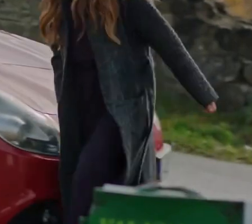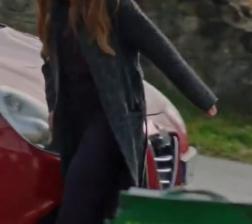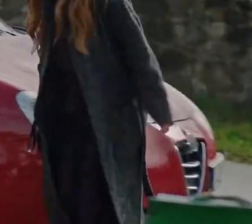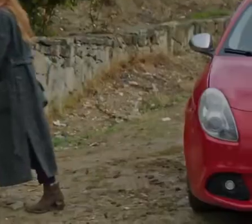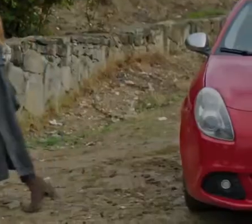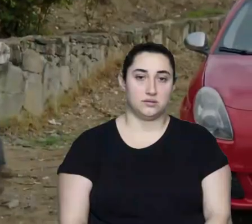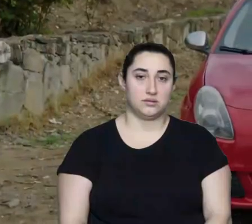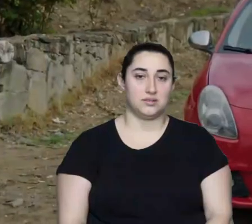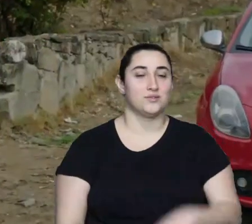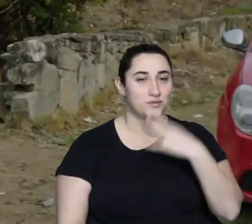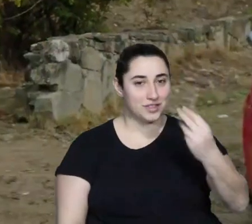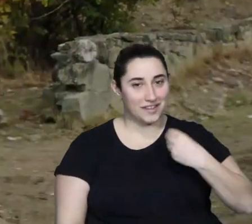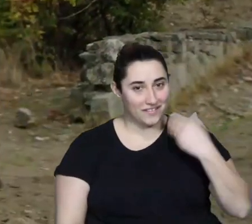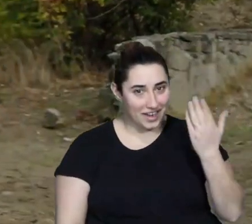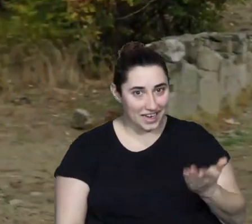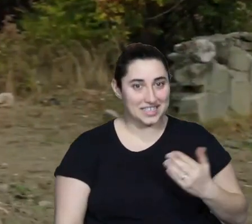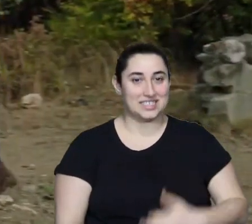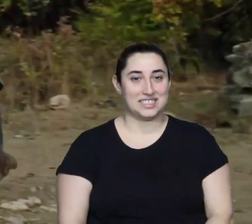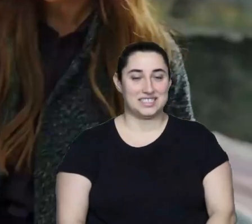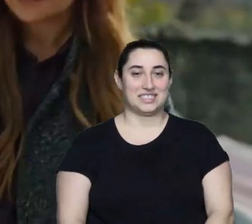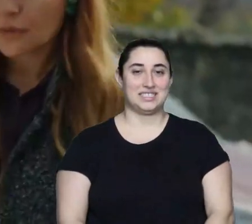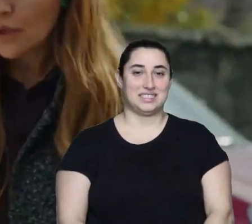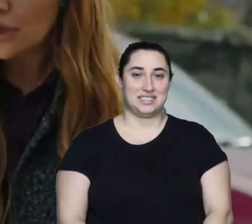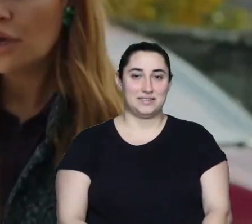verilmiş. Sefalar getirdiniz.